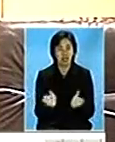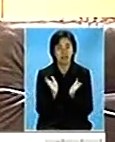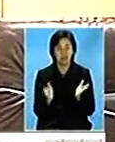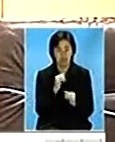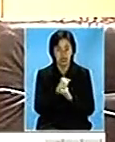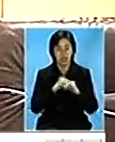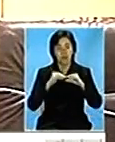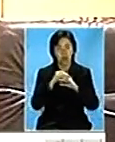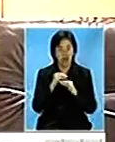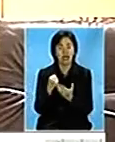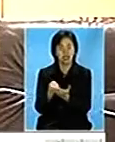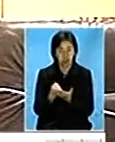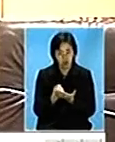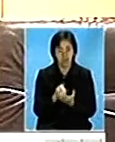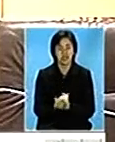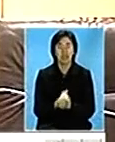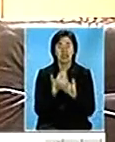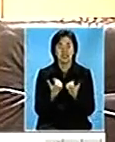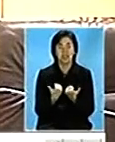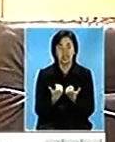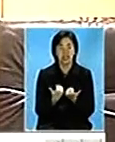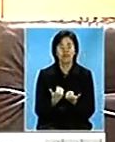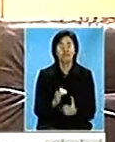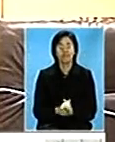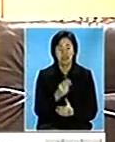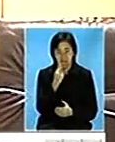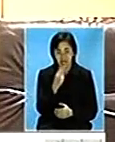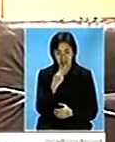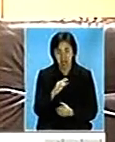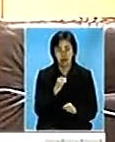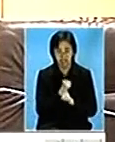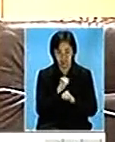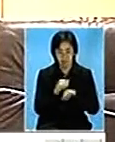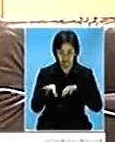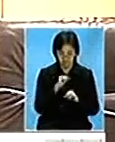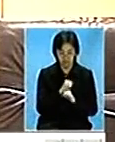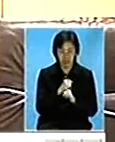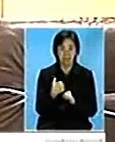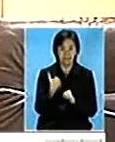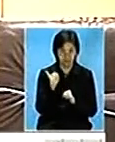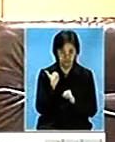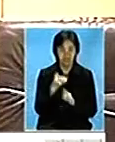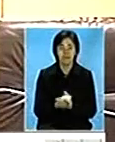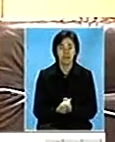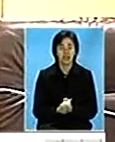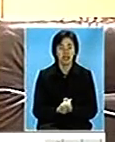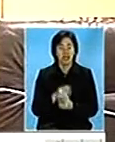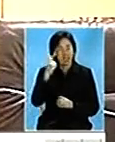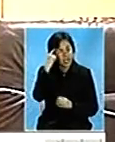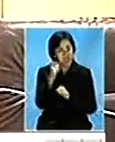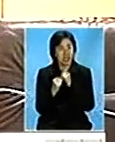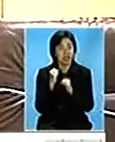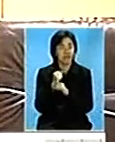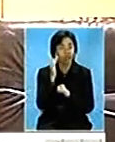โครงการนี้ขึ้นซึ่งขณะนี้ได้ติดตามแล้วกำลังดำเนินการอยู่คาดว่าในปีหน้